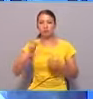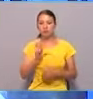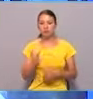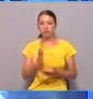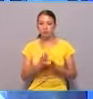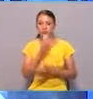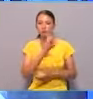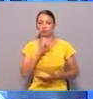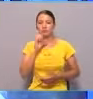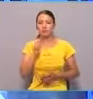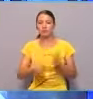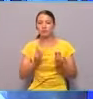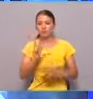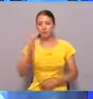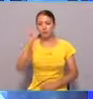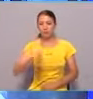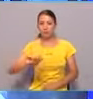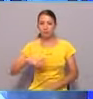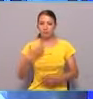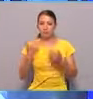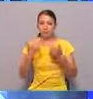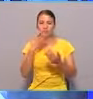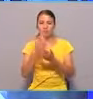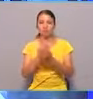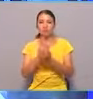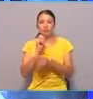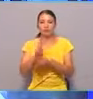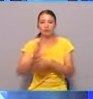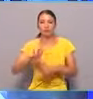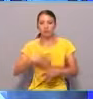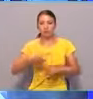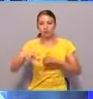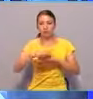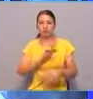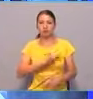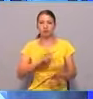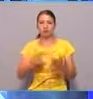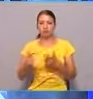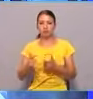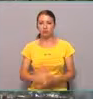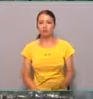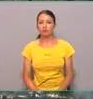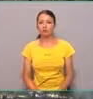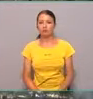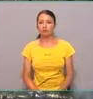бірі солтүстіктегі ағайын. Алыстан келген ағайын қазір өздеріне берілген аумақта тыңғылықты тірліктер атқаруда.